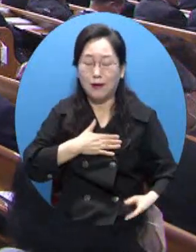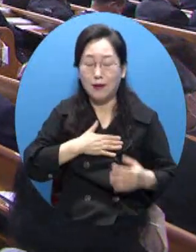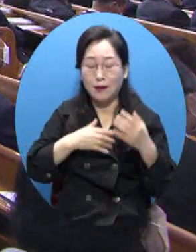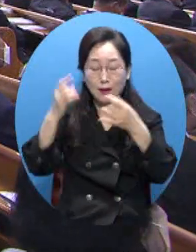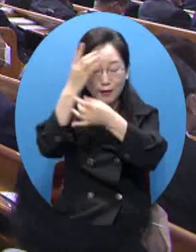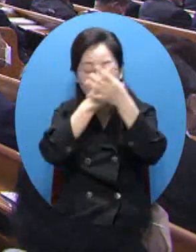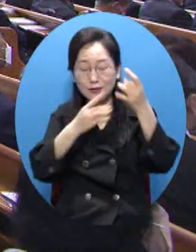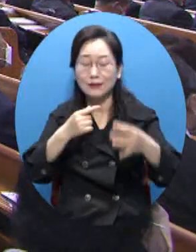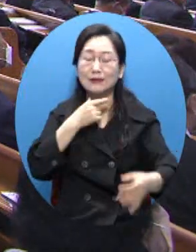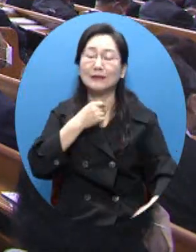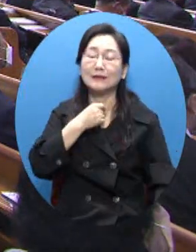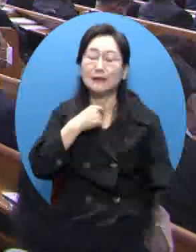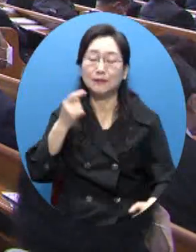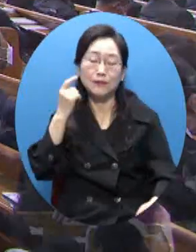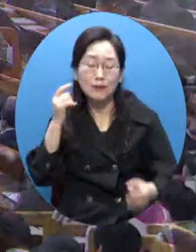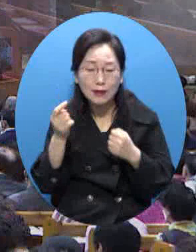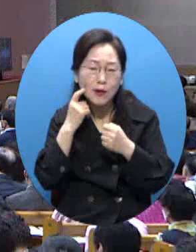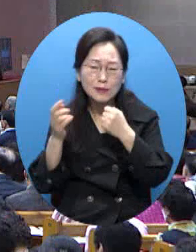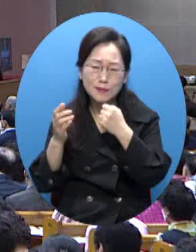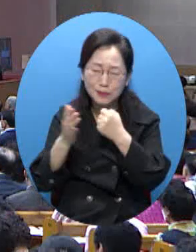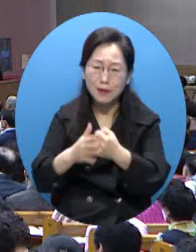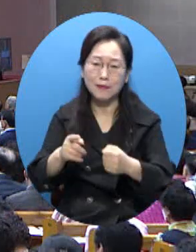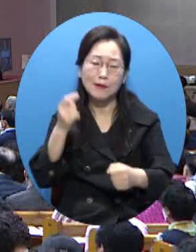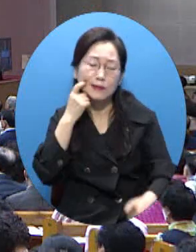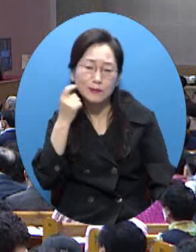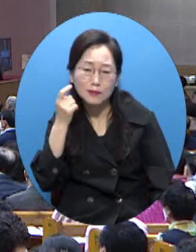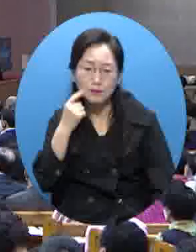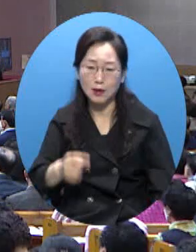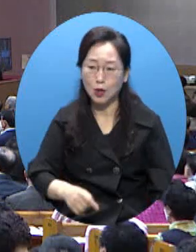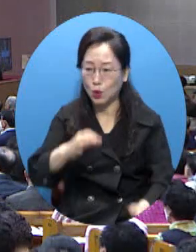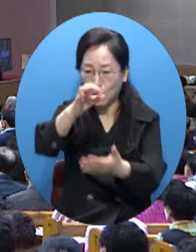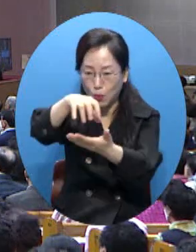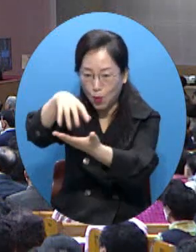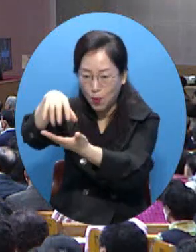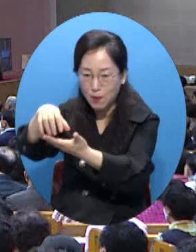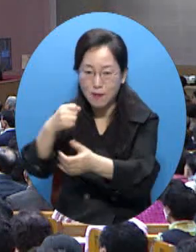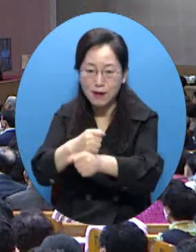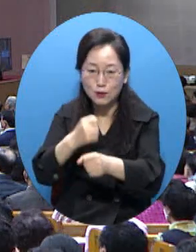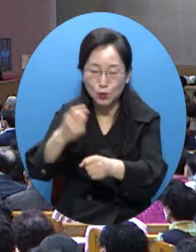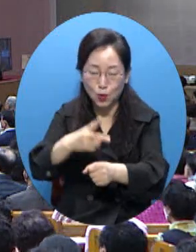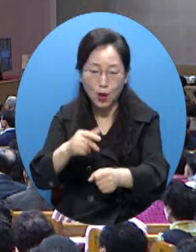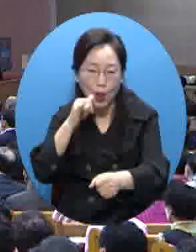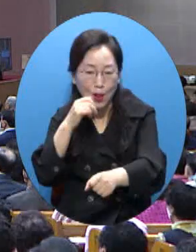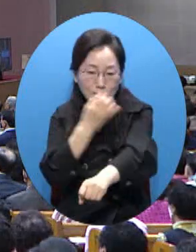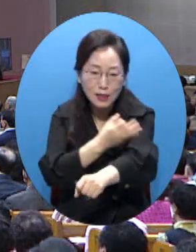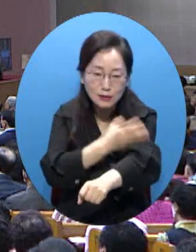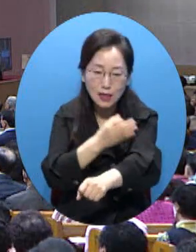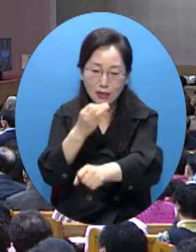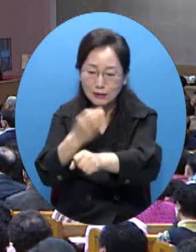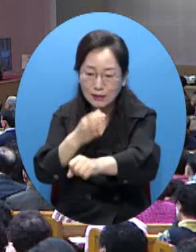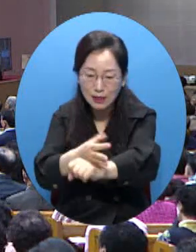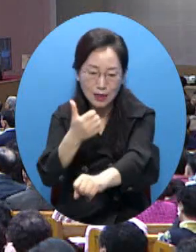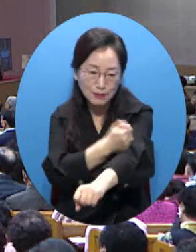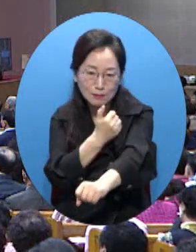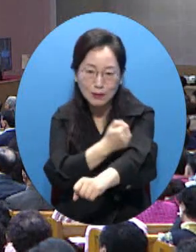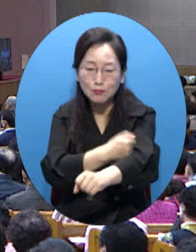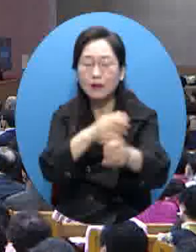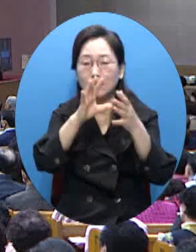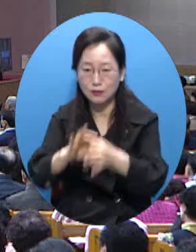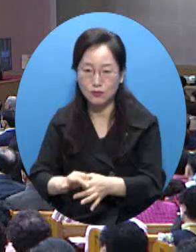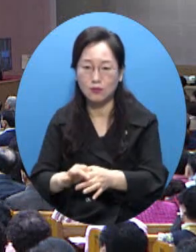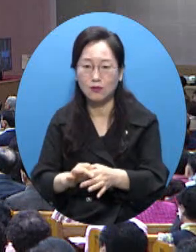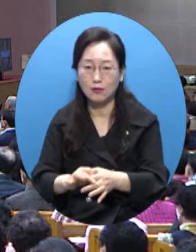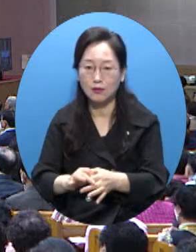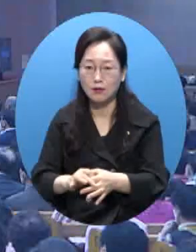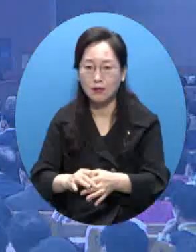황홀감에 빠지려고 거짓말과 모든 수강한 방법을 통해서 또 돈을 모아서 또 마약을 사고 또 마약에 빠지고 또 마약에 빠졌습니다. 그래서